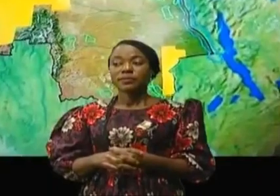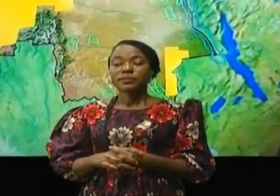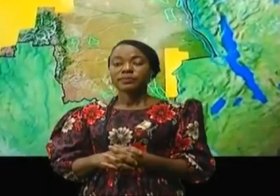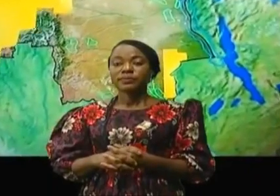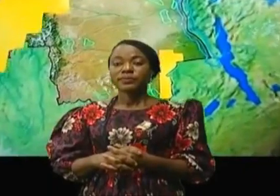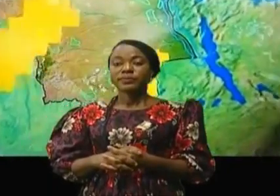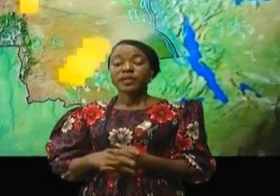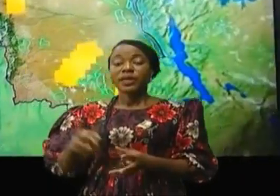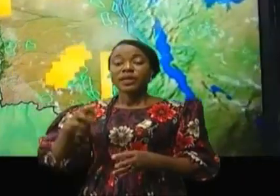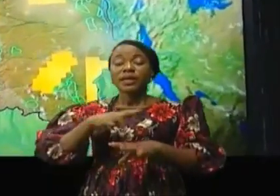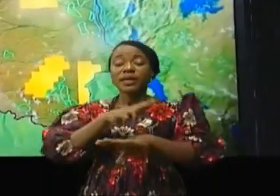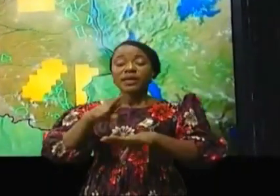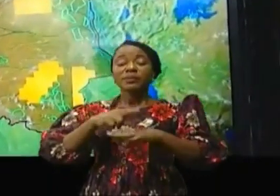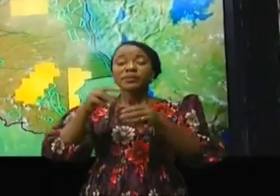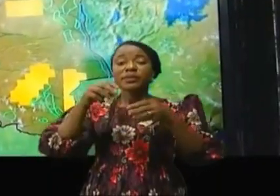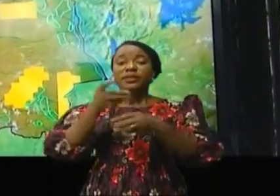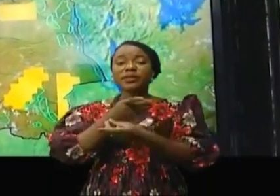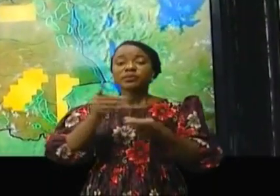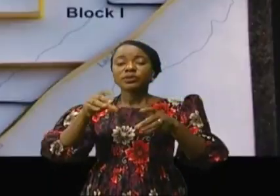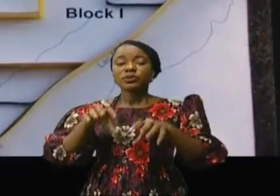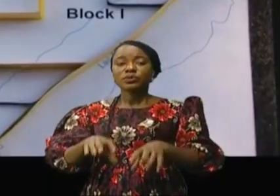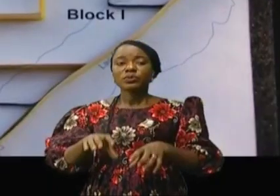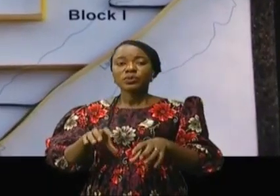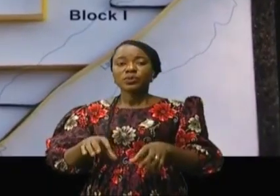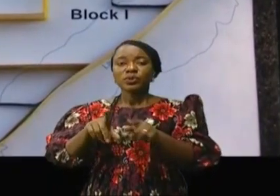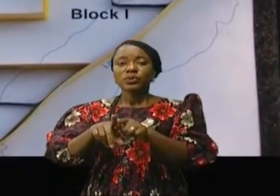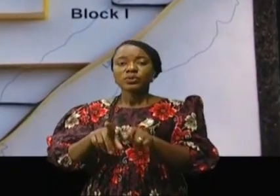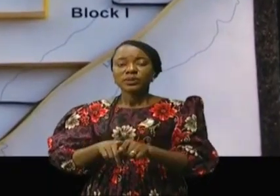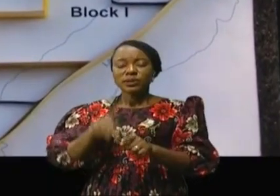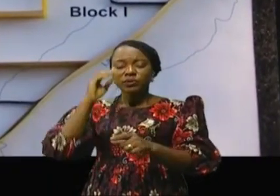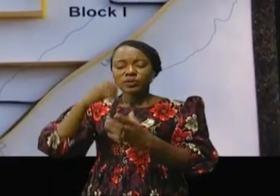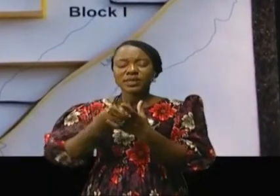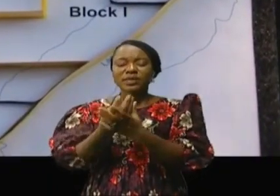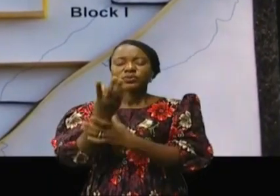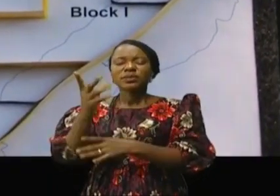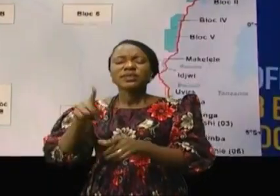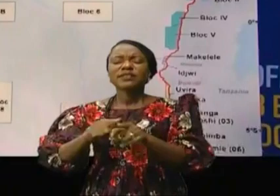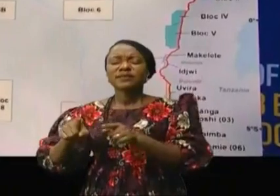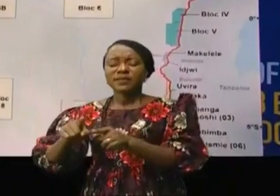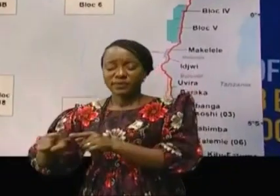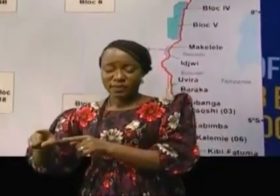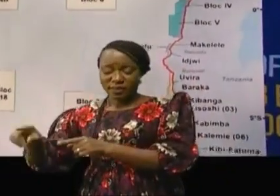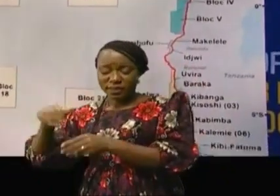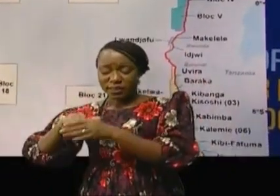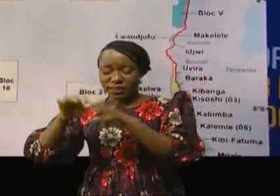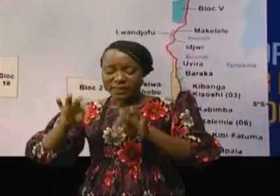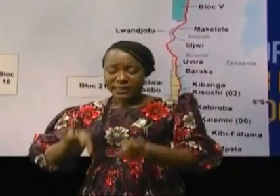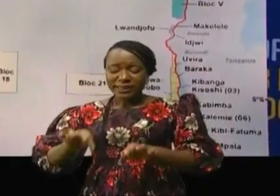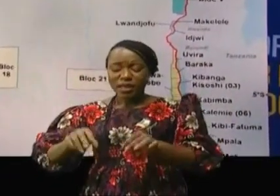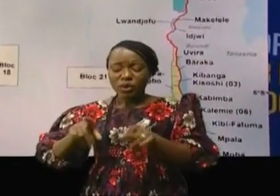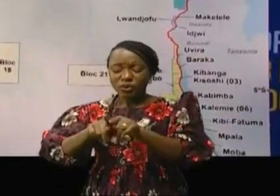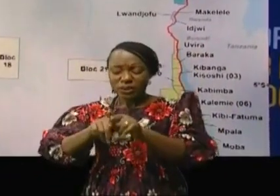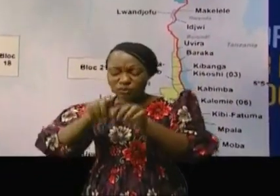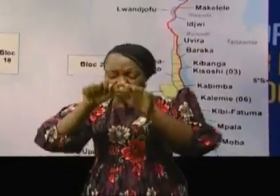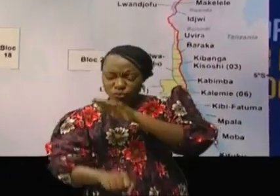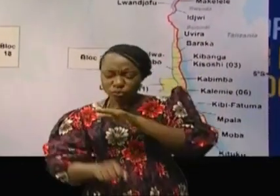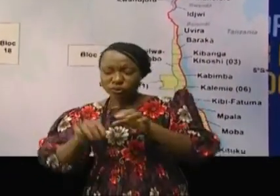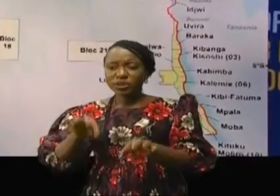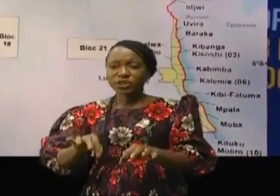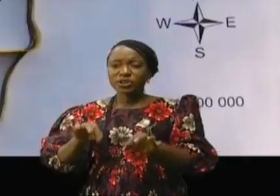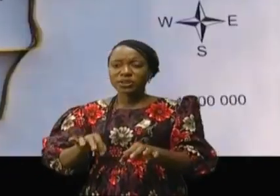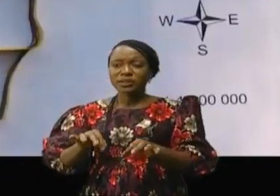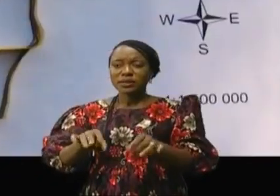La République démocratique du Congo est un État aux multiples ressources variées dans son sol et son sous-sol, présentant un